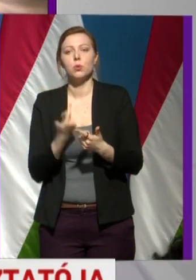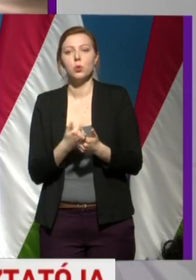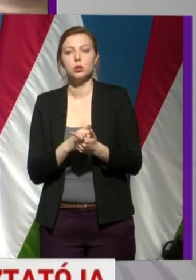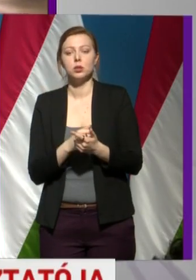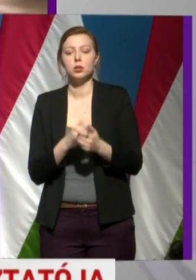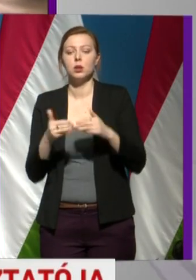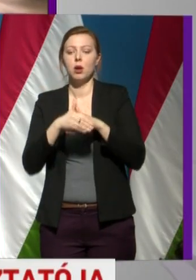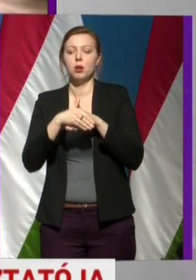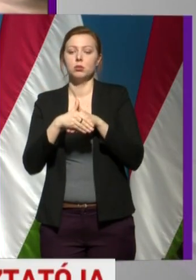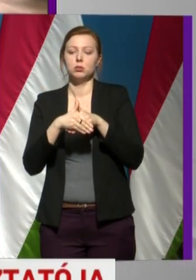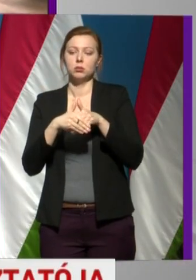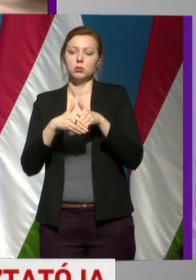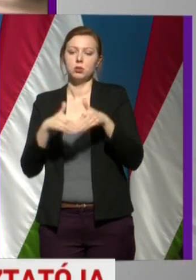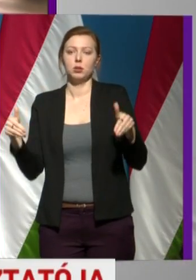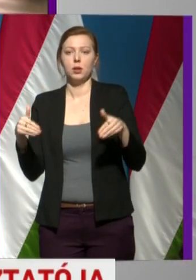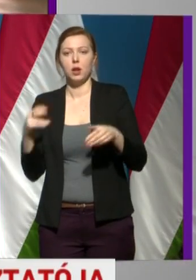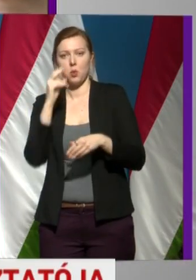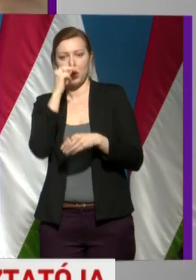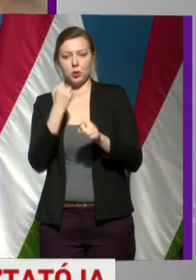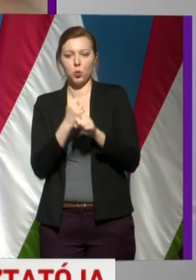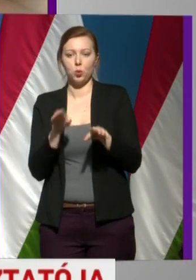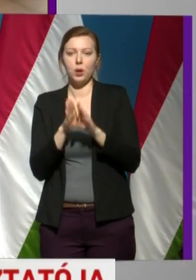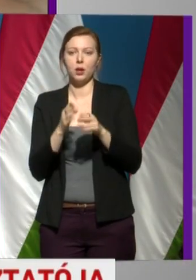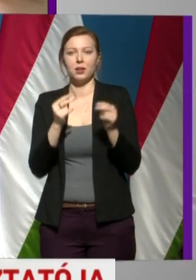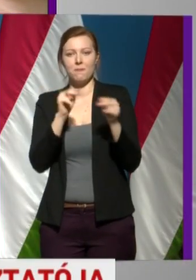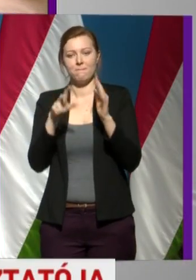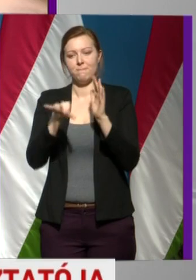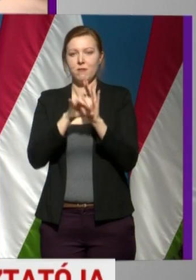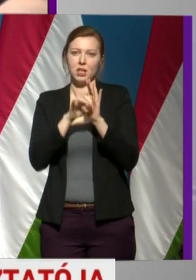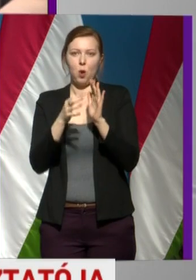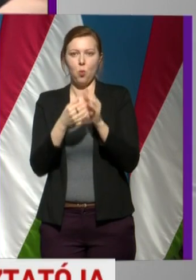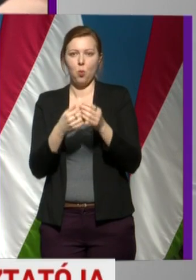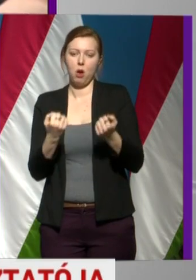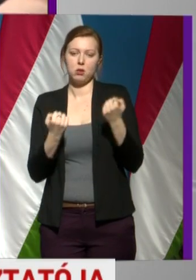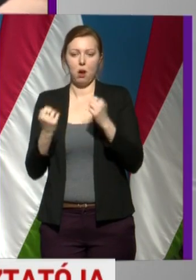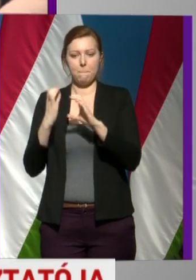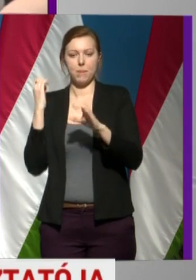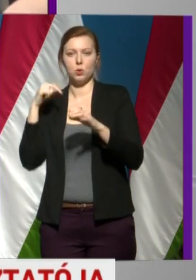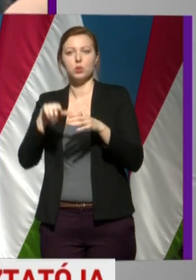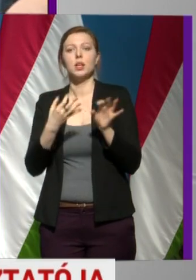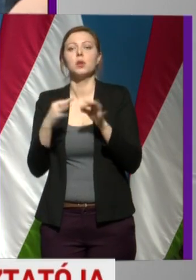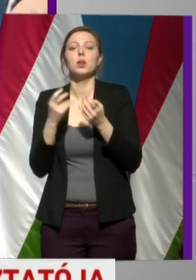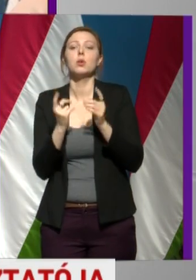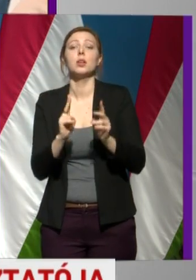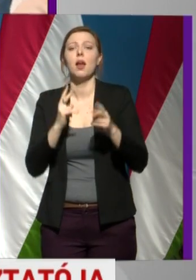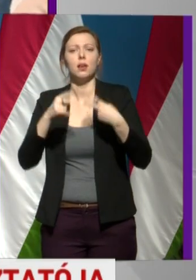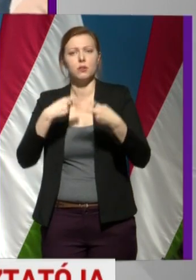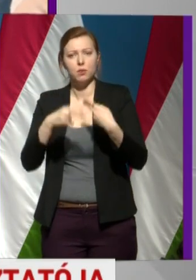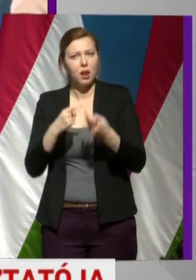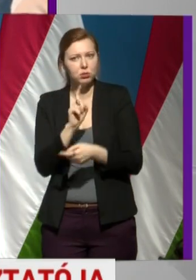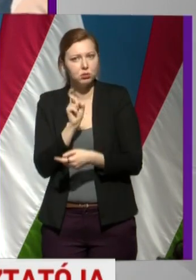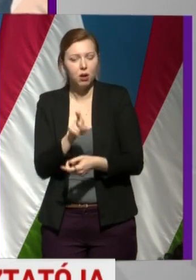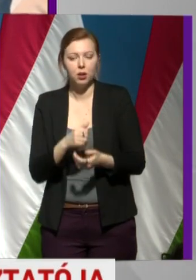a határon szolgáltató teljesítő rendőr kolléga, akinek a videót készítette a kamionos, önneki az ügye hol áll a kivizsgálás során,